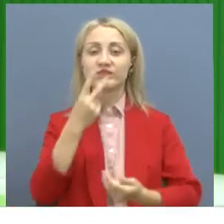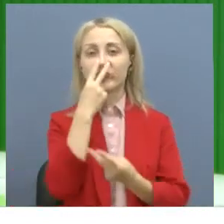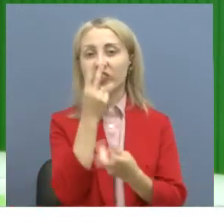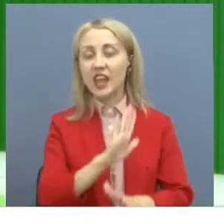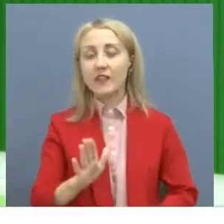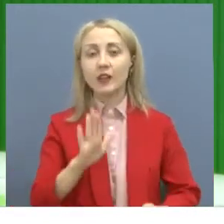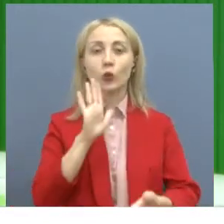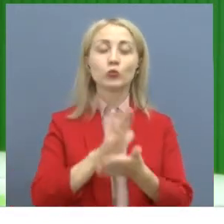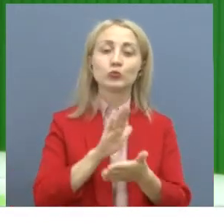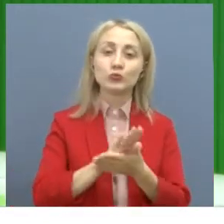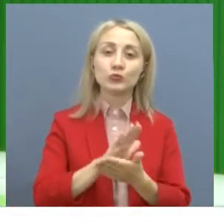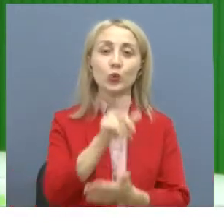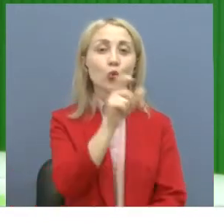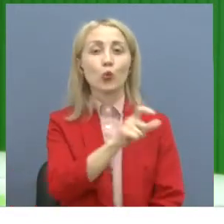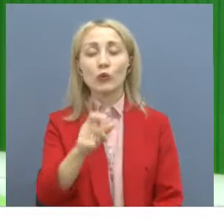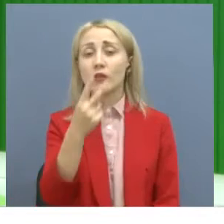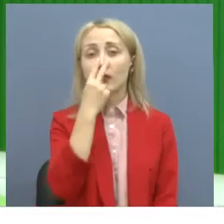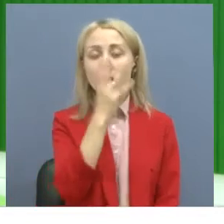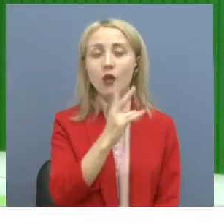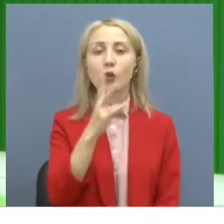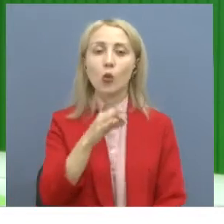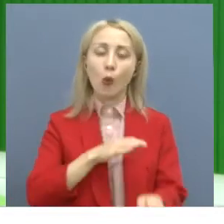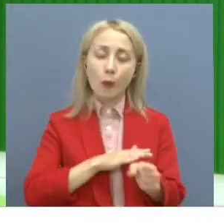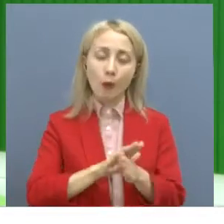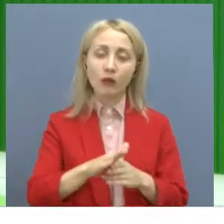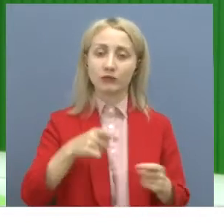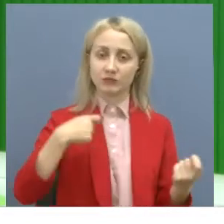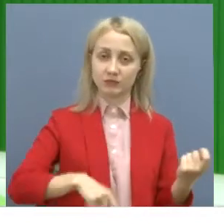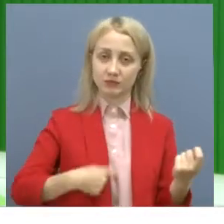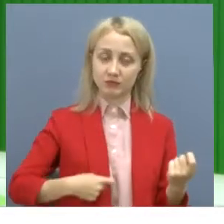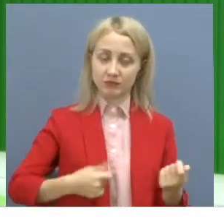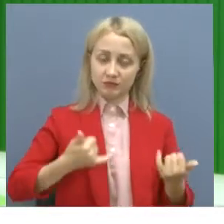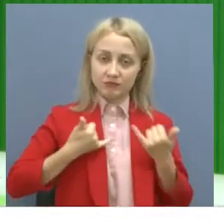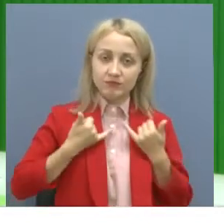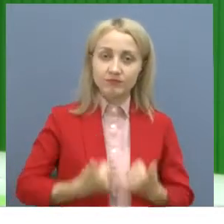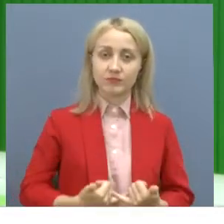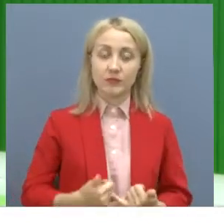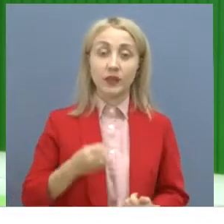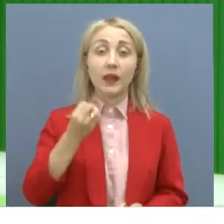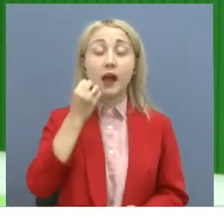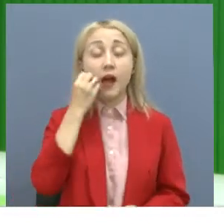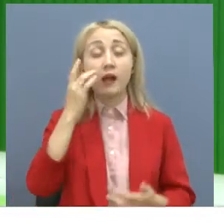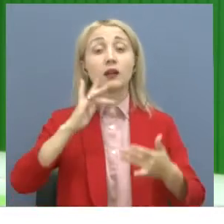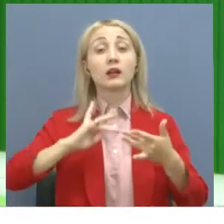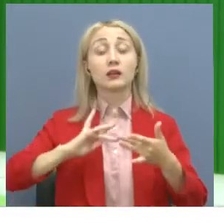кәдімгі енді қазақ айтады ғой, өнерлі адамның даусында шығуы, ол шабытының ашылу,